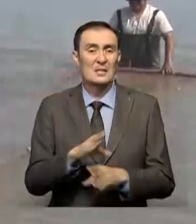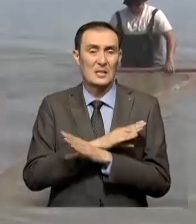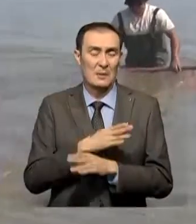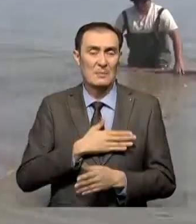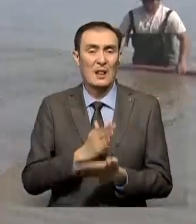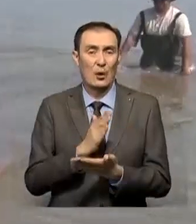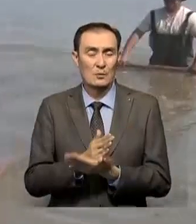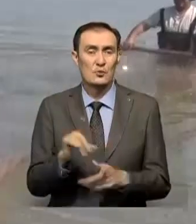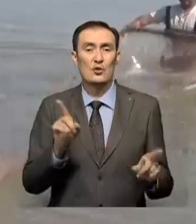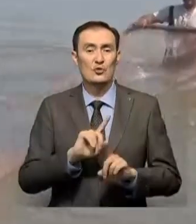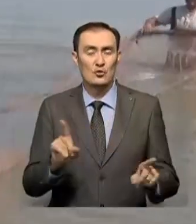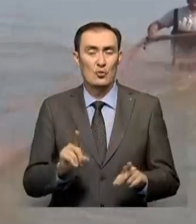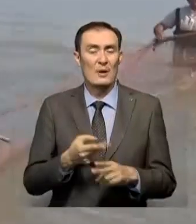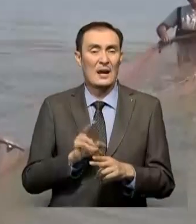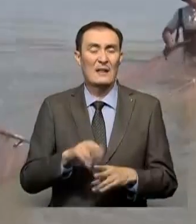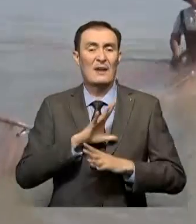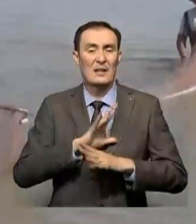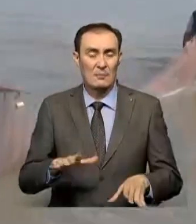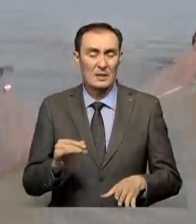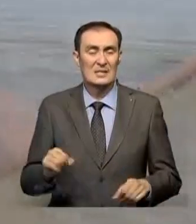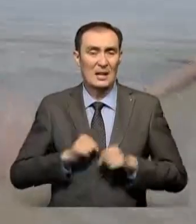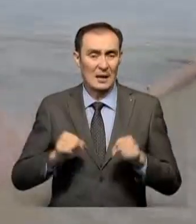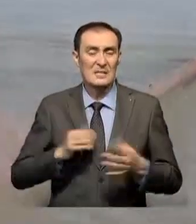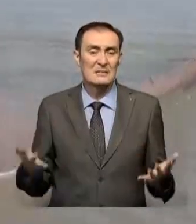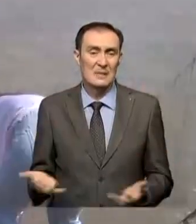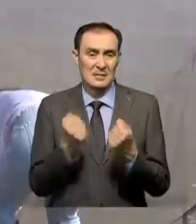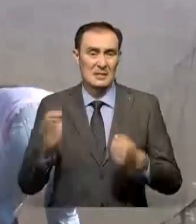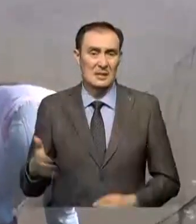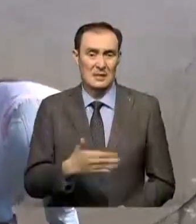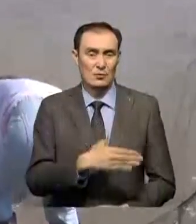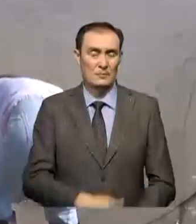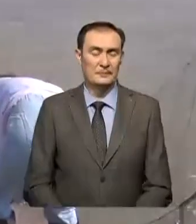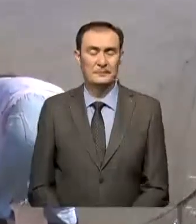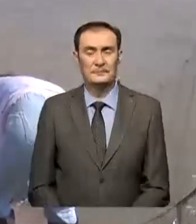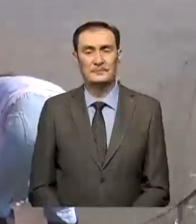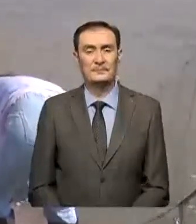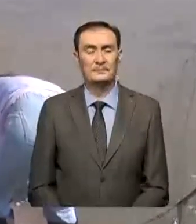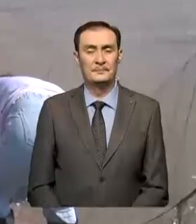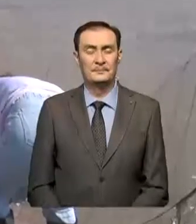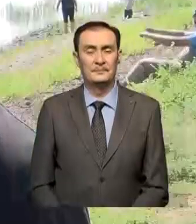здесь находимся для того, чтобы этого не произошло, и делаем все, чтобы спасти рыбу.